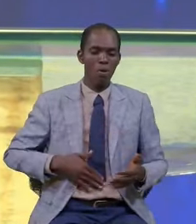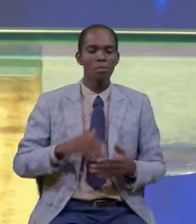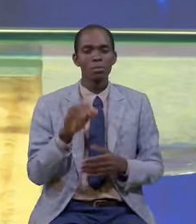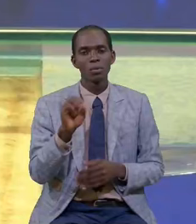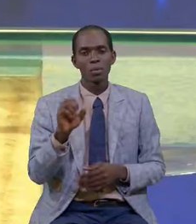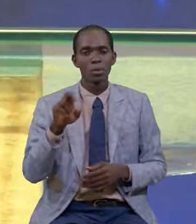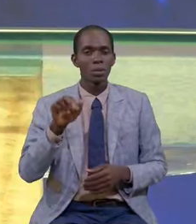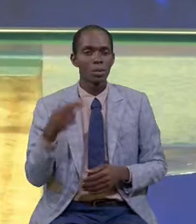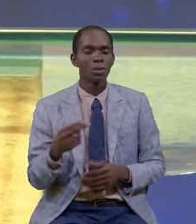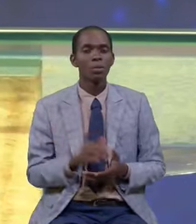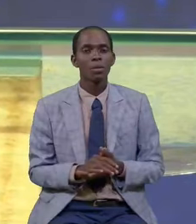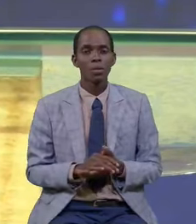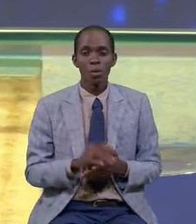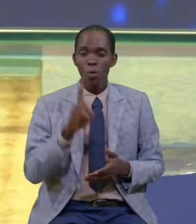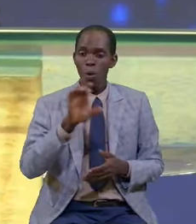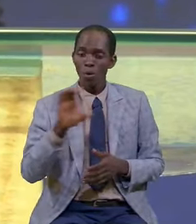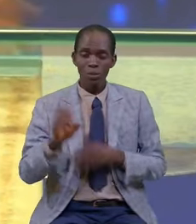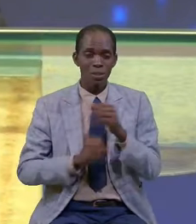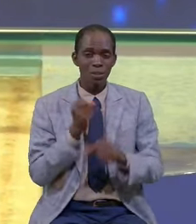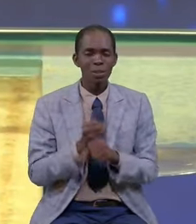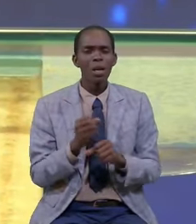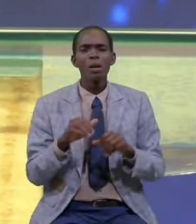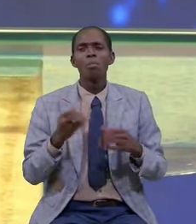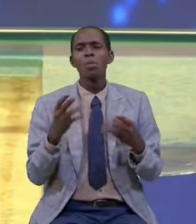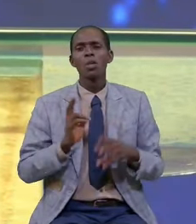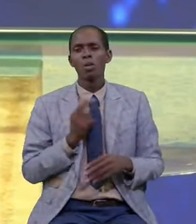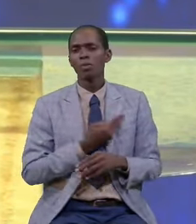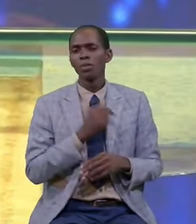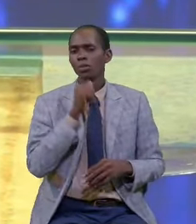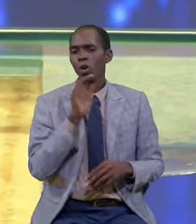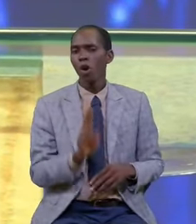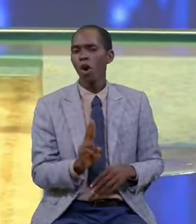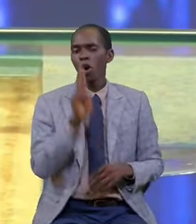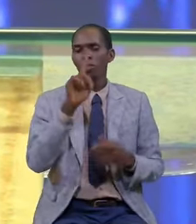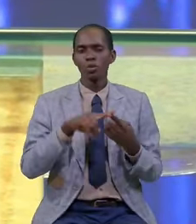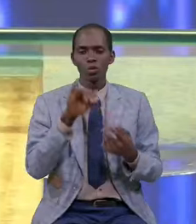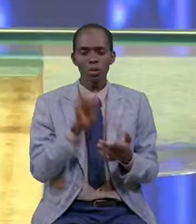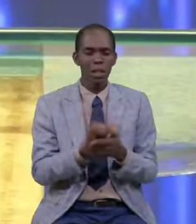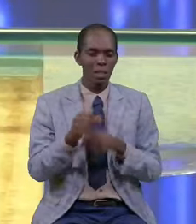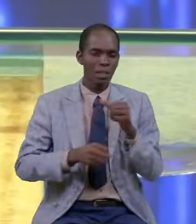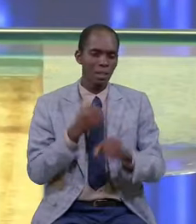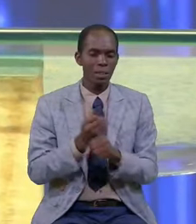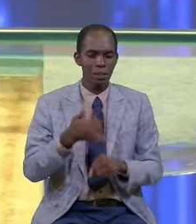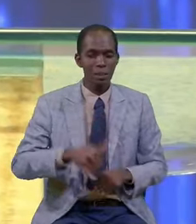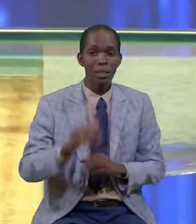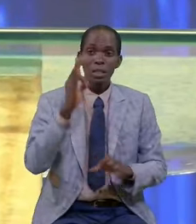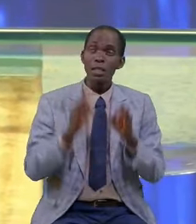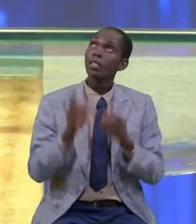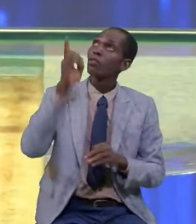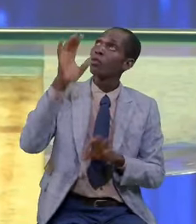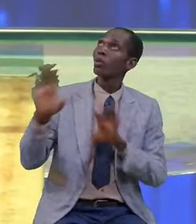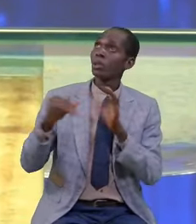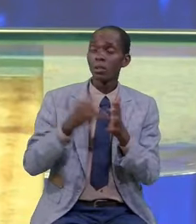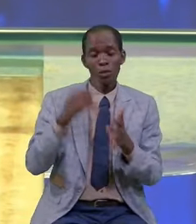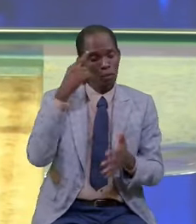ans, et plusieurs d'entre nous ne sont pas encore à ce niveau. S'il l'a fait pour lui, à